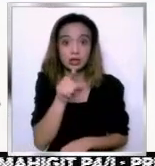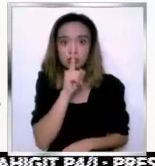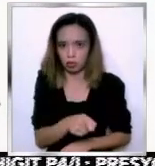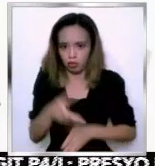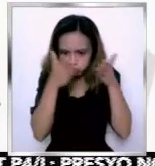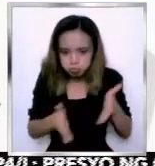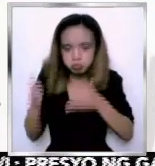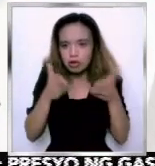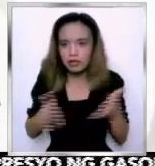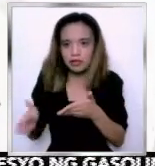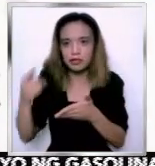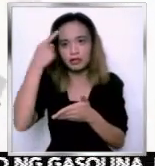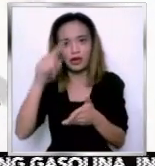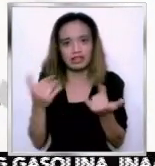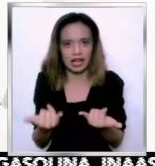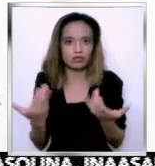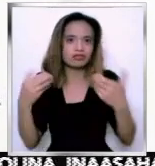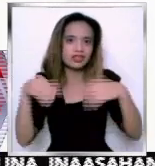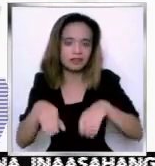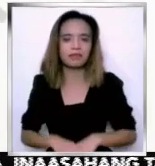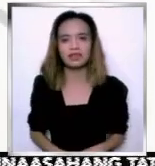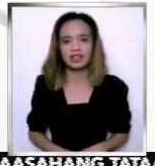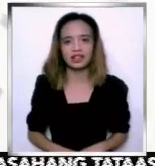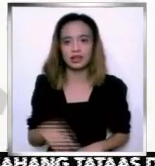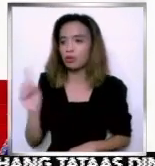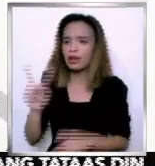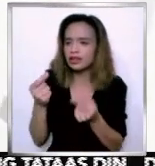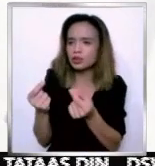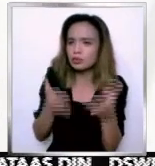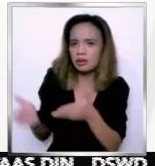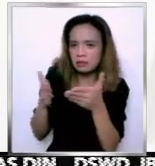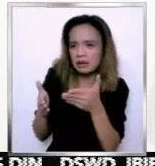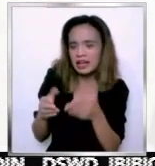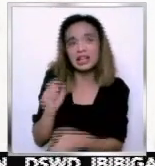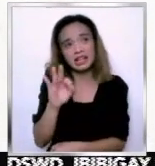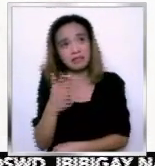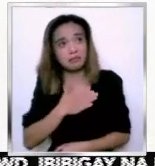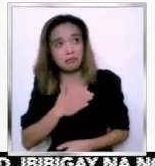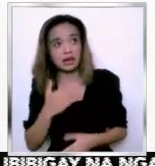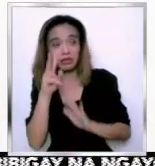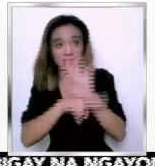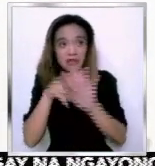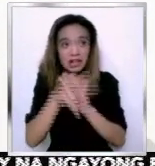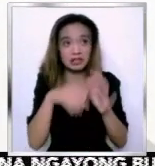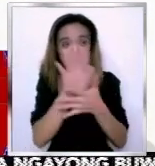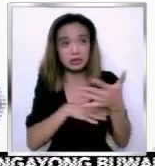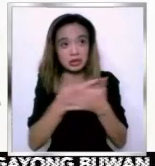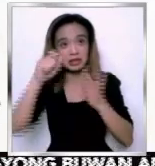sa pagkakataong ito. Ano mga preparations mo? Kung meron po ako taping or lock-in, baka naman